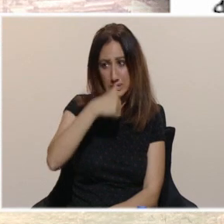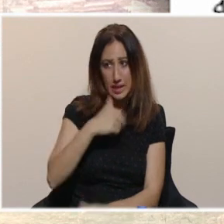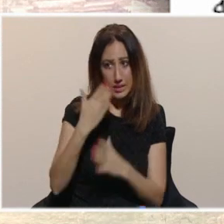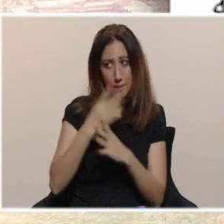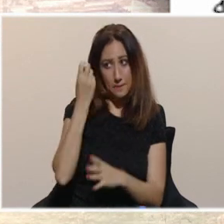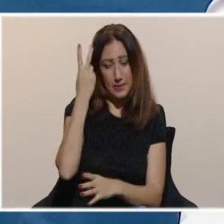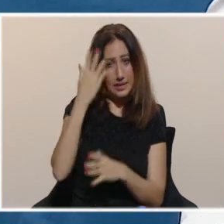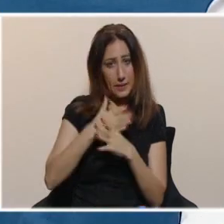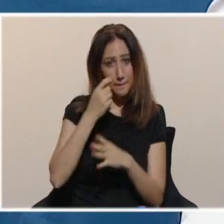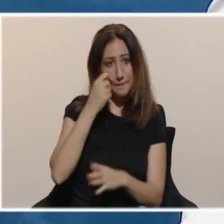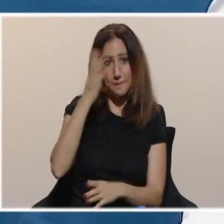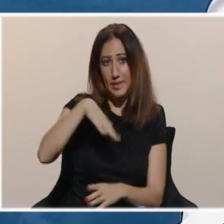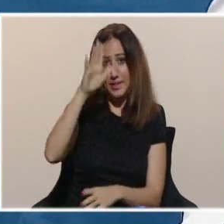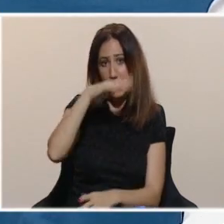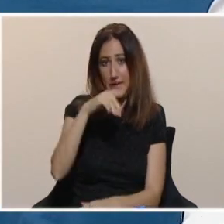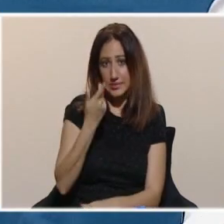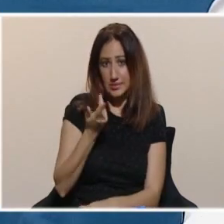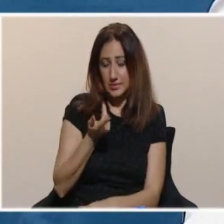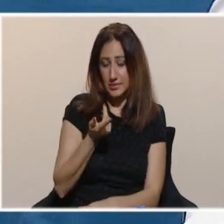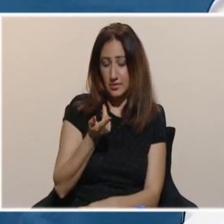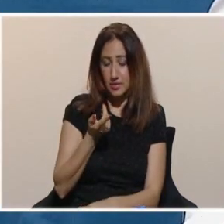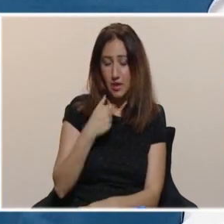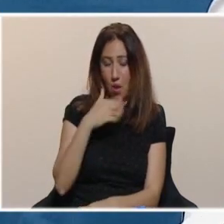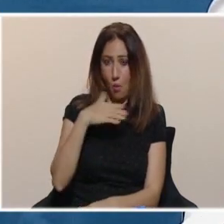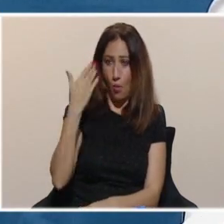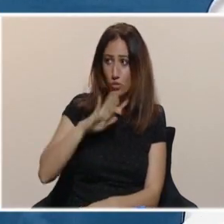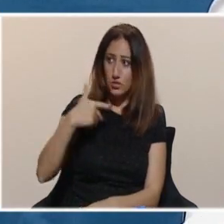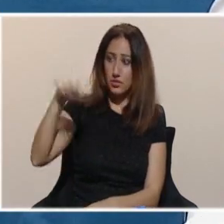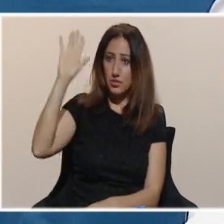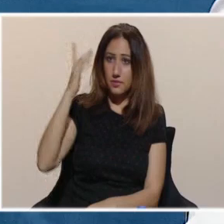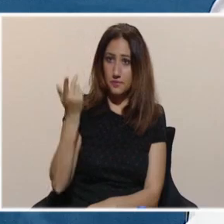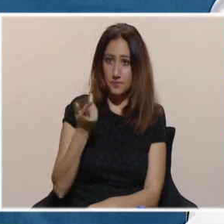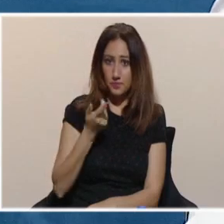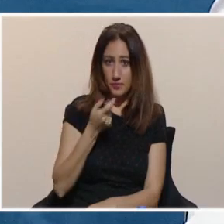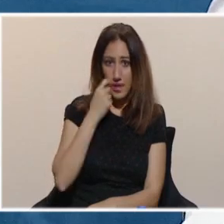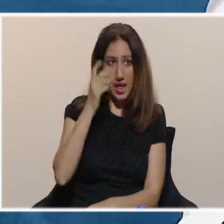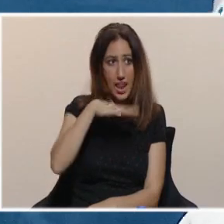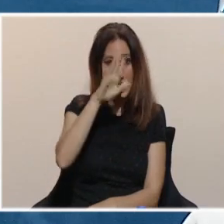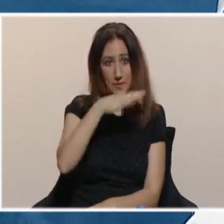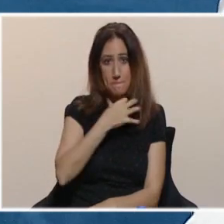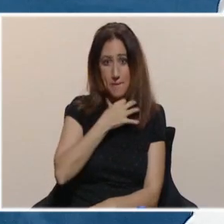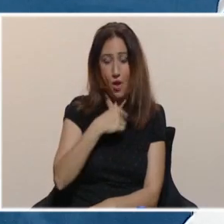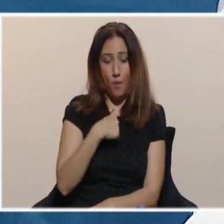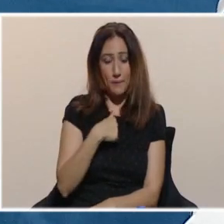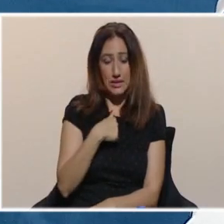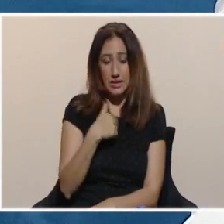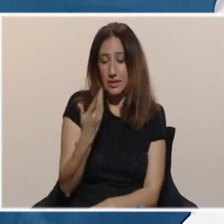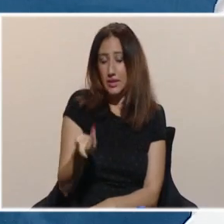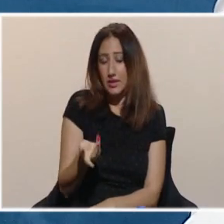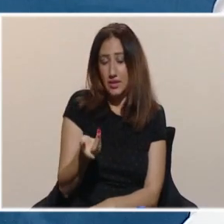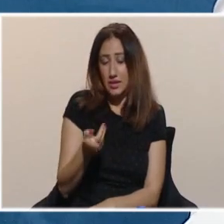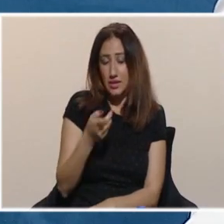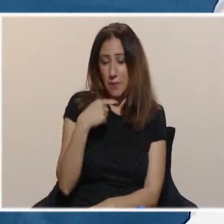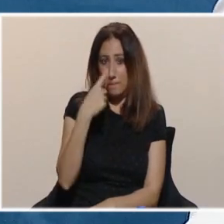هو للدرجه دي الناس حتى مش عايزاني اخف، دول عايزيني اموت؟ لو انا مضايقه ناس كتير قوي كده، طب هم مين الناس دي؟ انا ما اعرفش